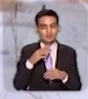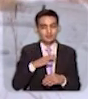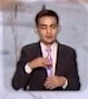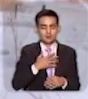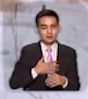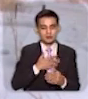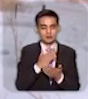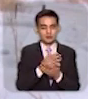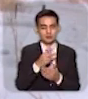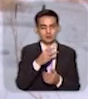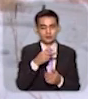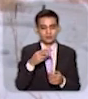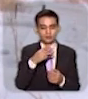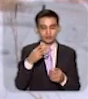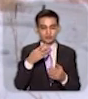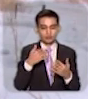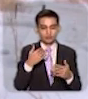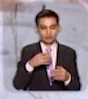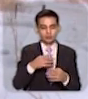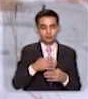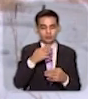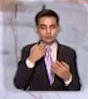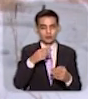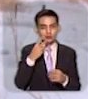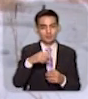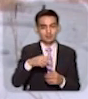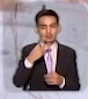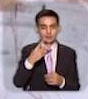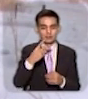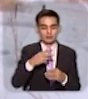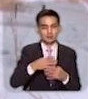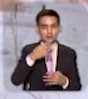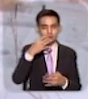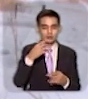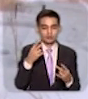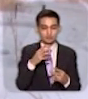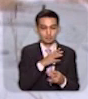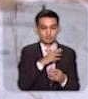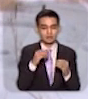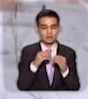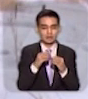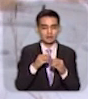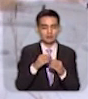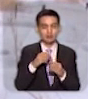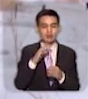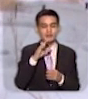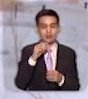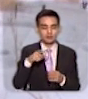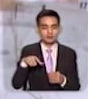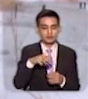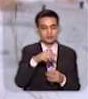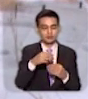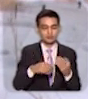шетке 2-3 қабат қана көтерілген бұл бөлік 22 қабатты 10 кіреберістен құралған. Мердігер осыншама